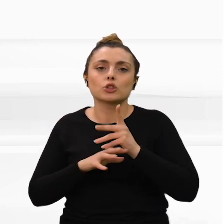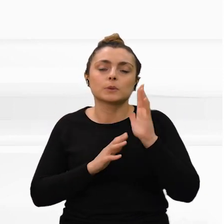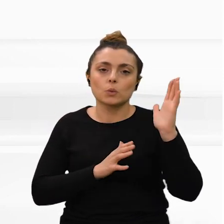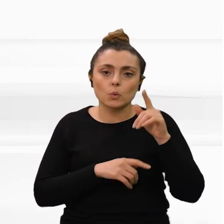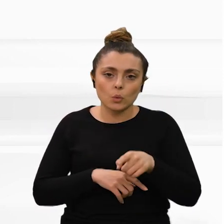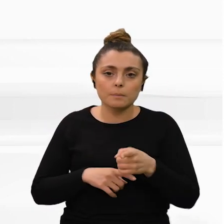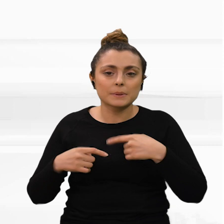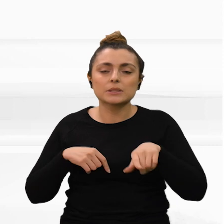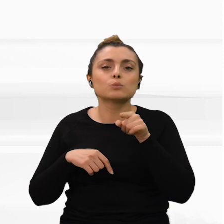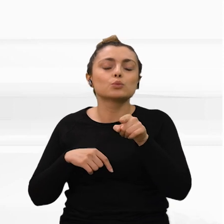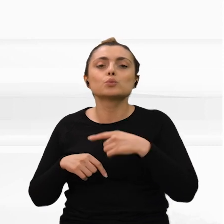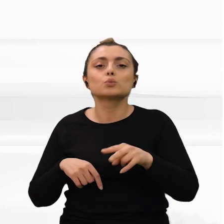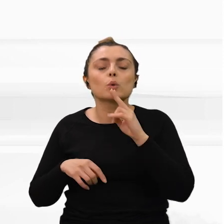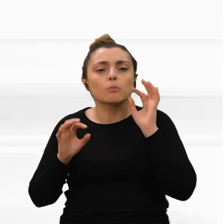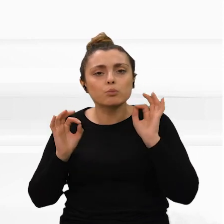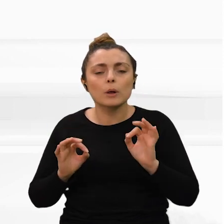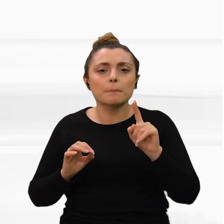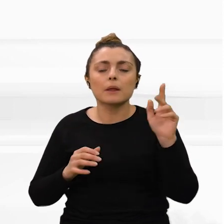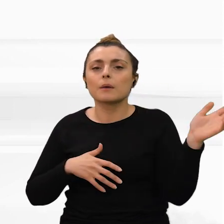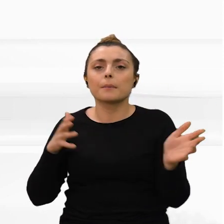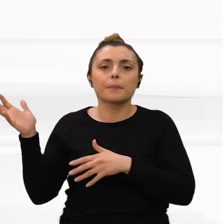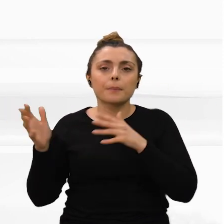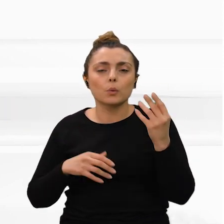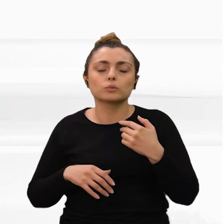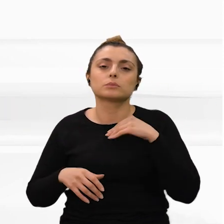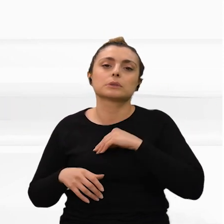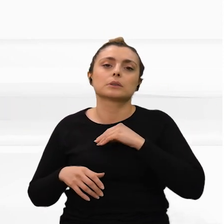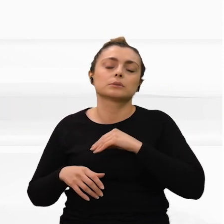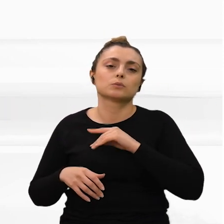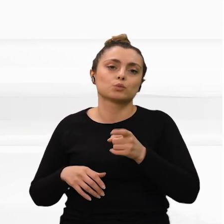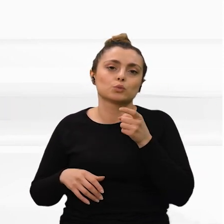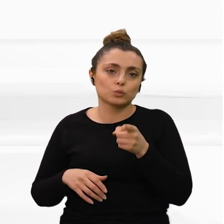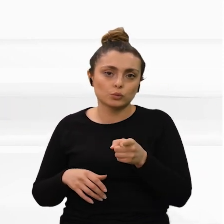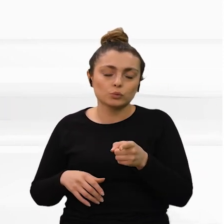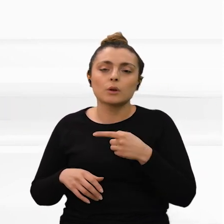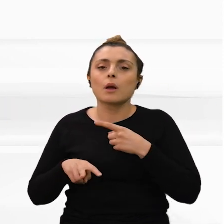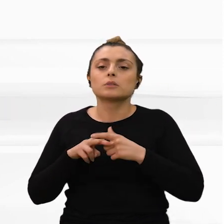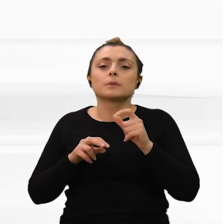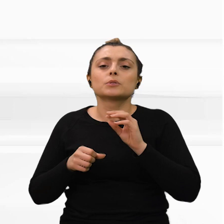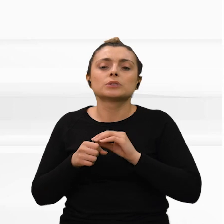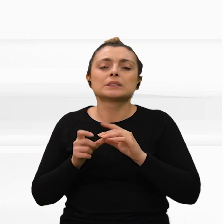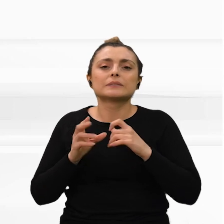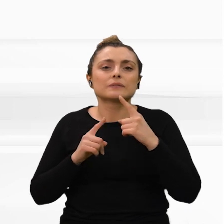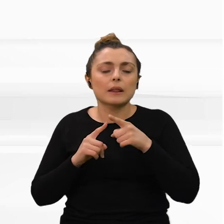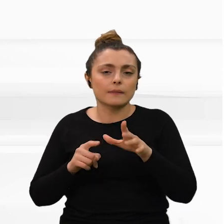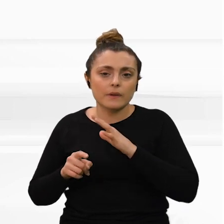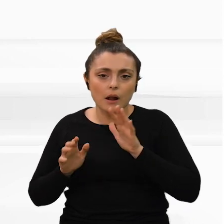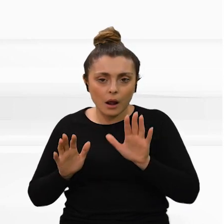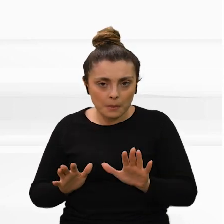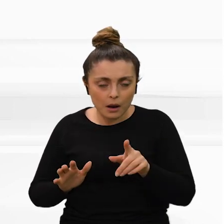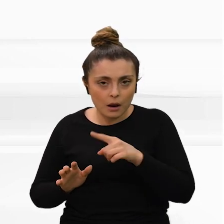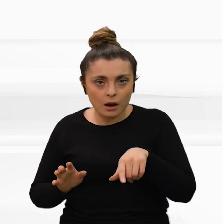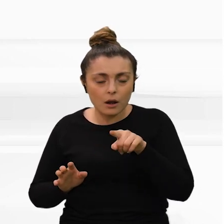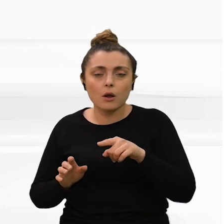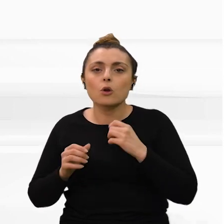geçip gidiyordu ve biz bunların sonunda Muhakkak bir fırtına kopacağınız ediyorduk şimdi a seçeneğinde sıfatları mız var